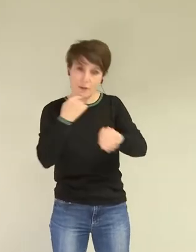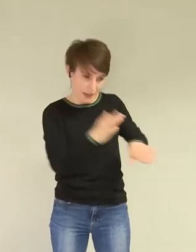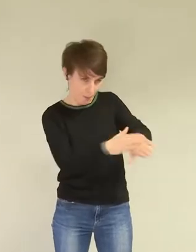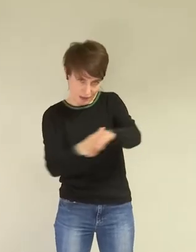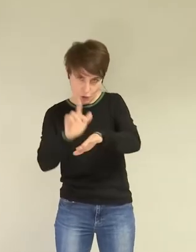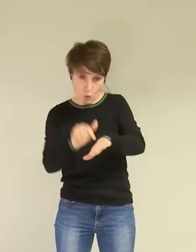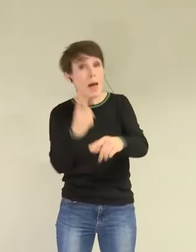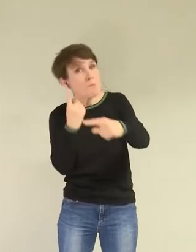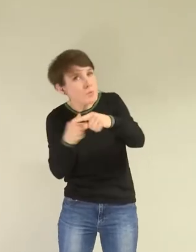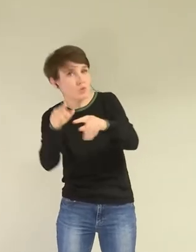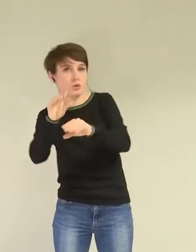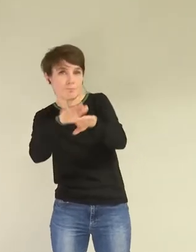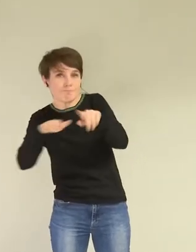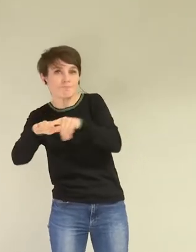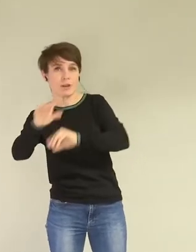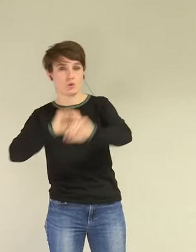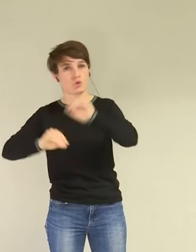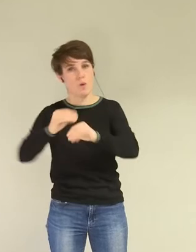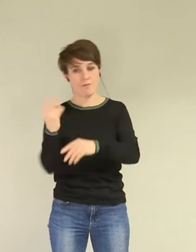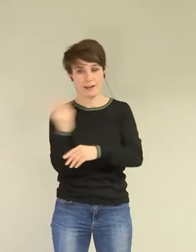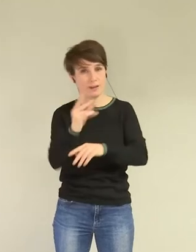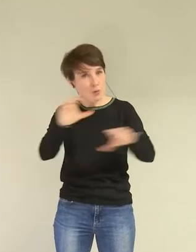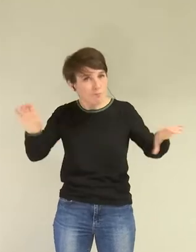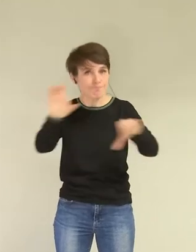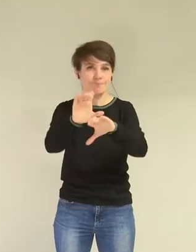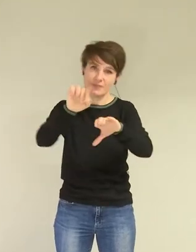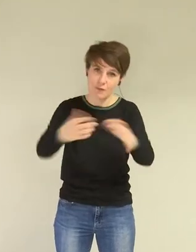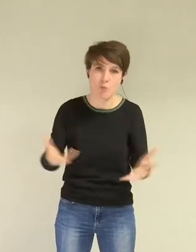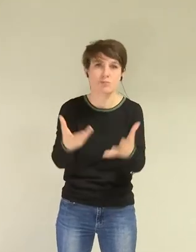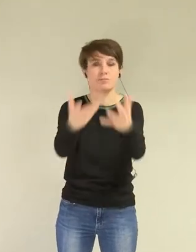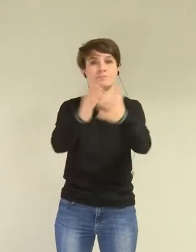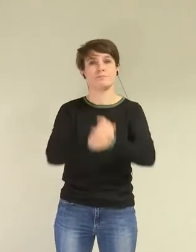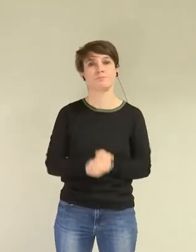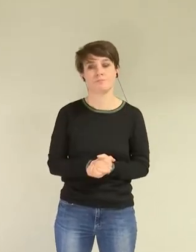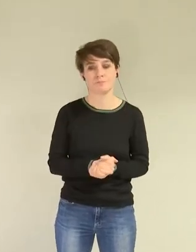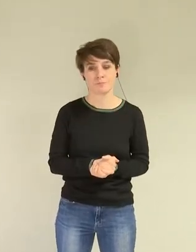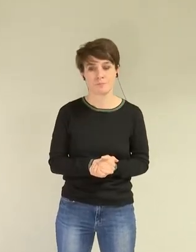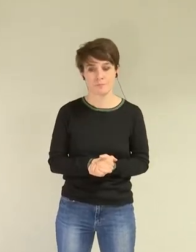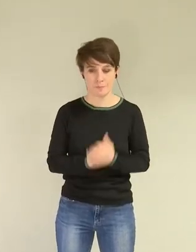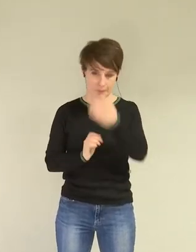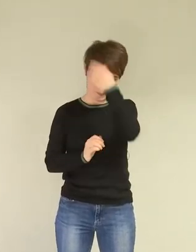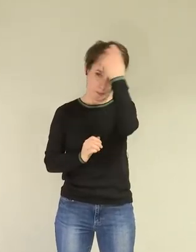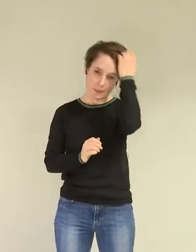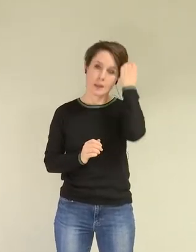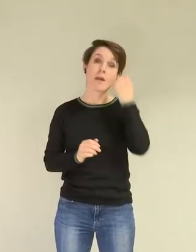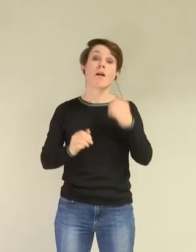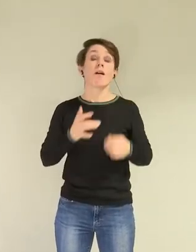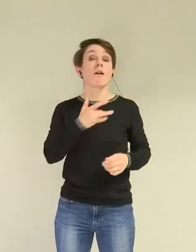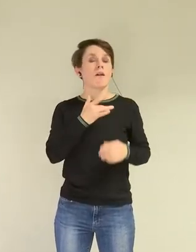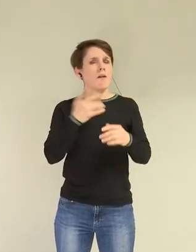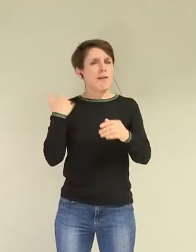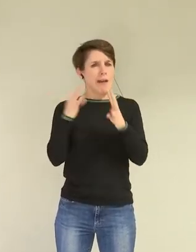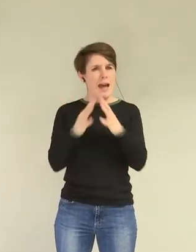le soin doivent toutes deux être renforcer les assises de la santé mentale qui est de la psychiatrie qui ont eu